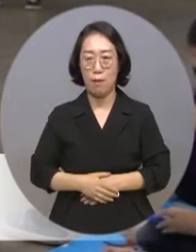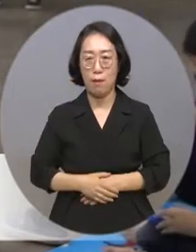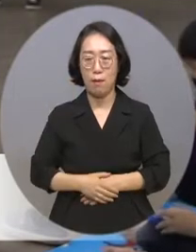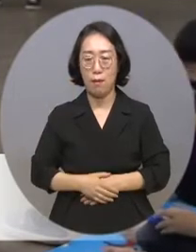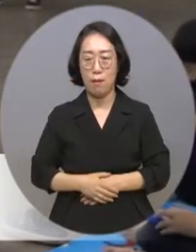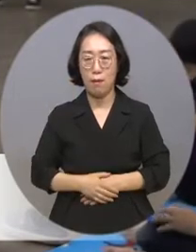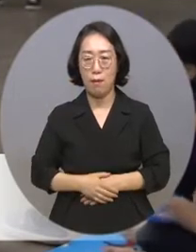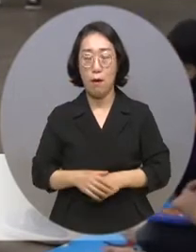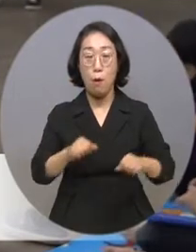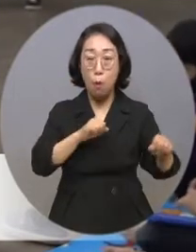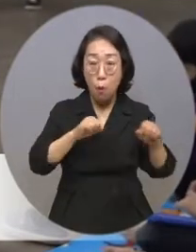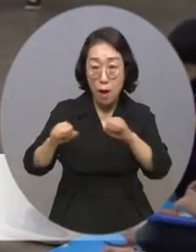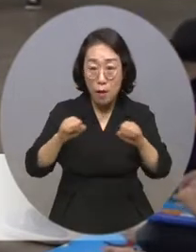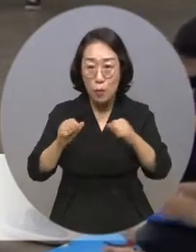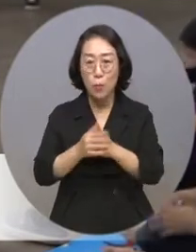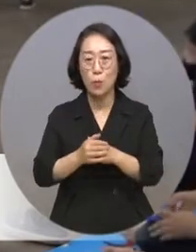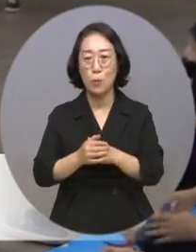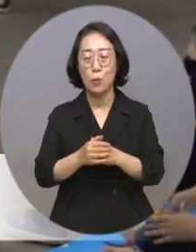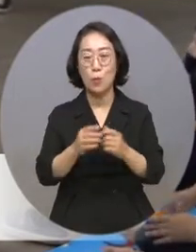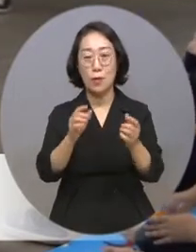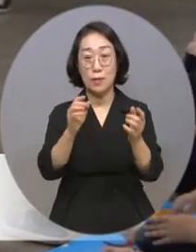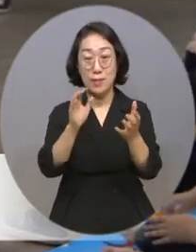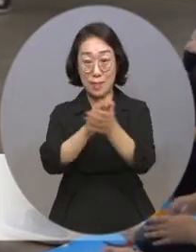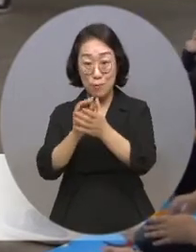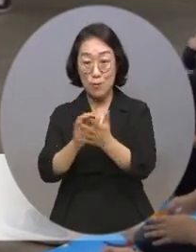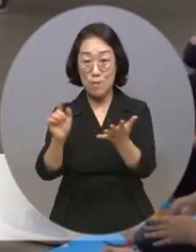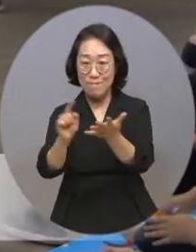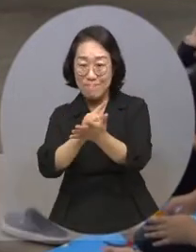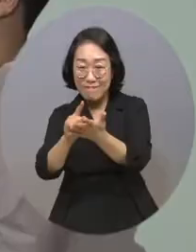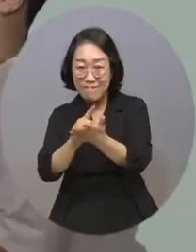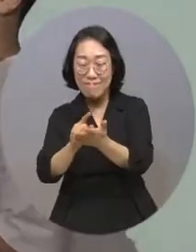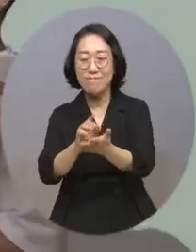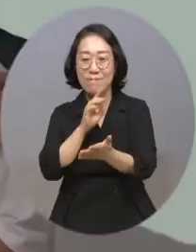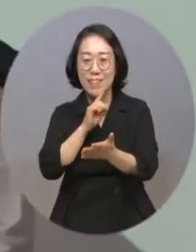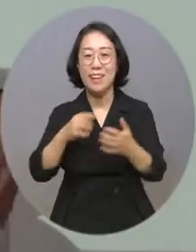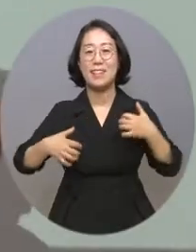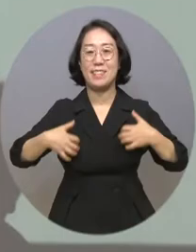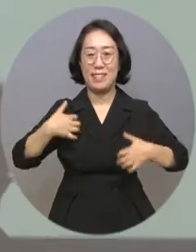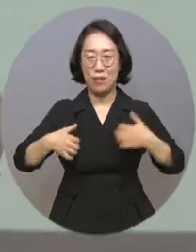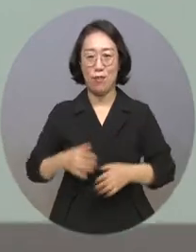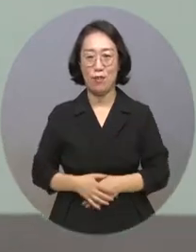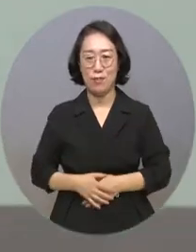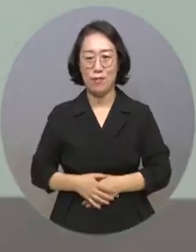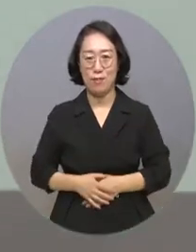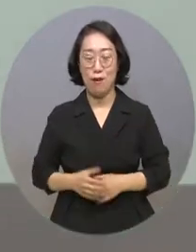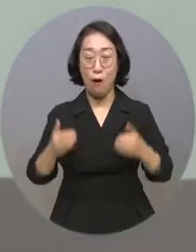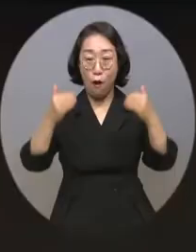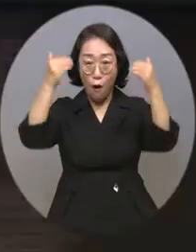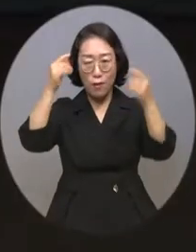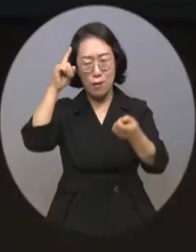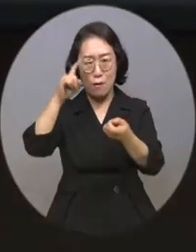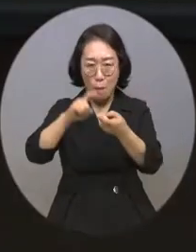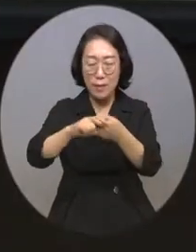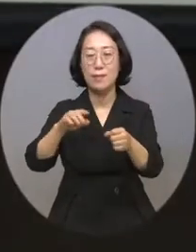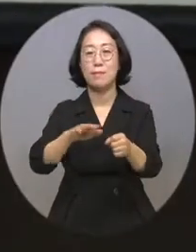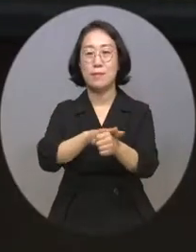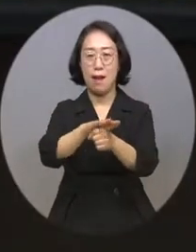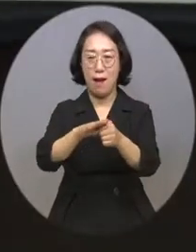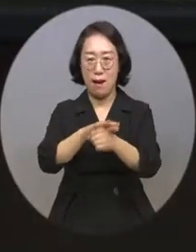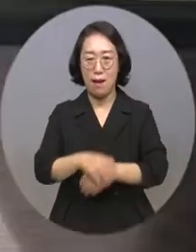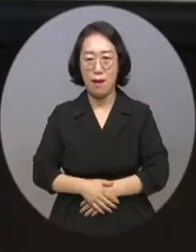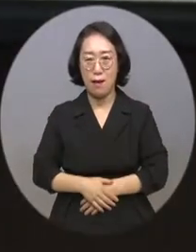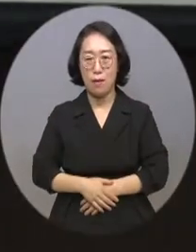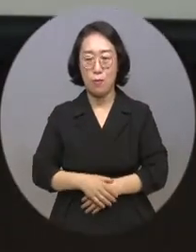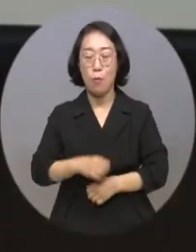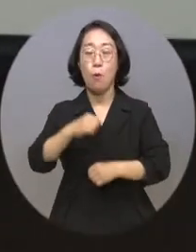무엇보다 활동과 친구들 만나는 게 가장 즐거웠어요. 마을 어른들의 뜨거운 관심과 사랑.